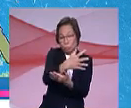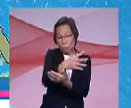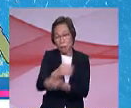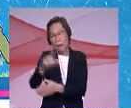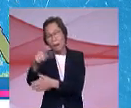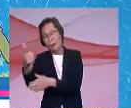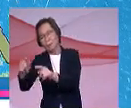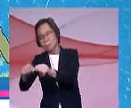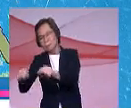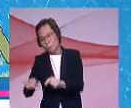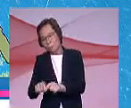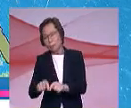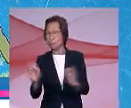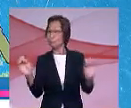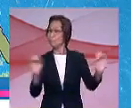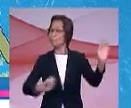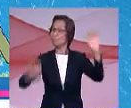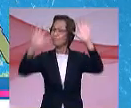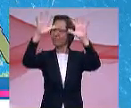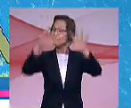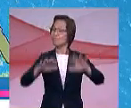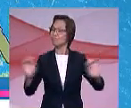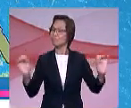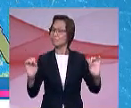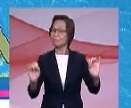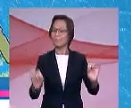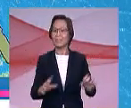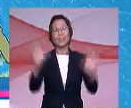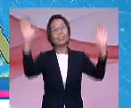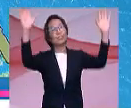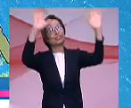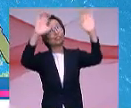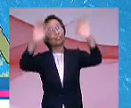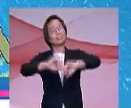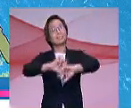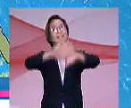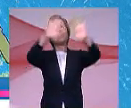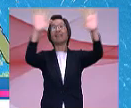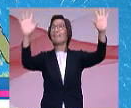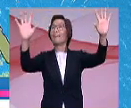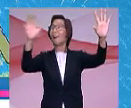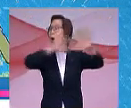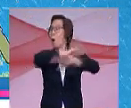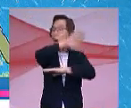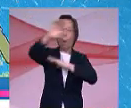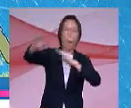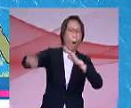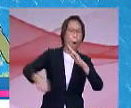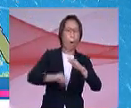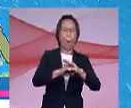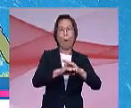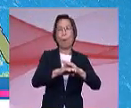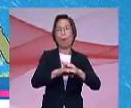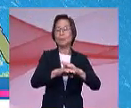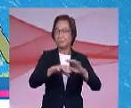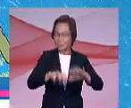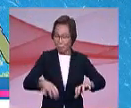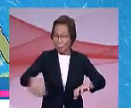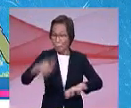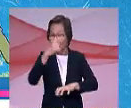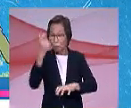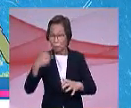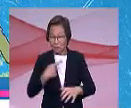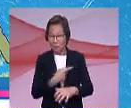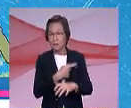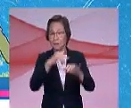manakala lain-lain tempat adalah tiada hujan yang dicerak dan keadaan cuaca adalah cerah bagi kebanyakan tempat. Pemandangan kita